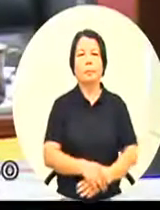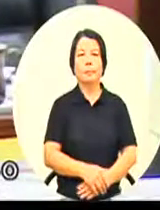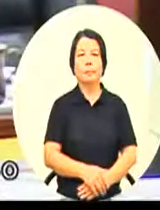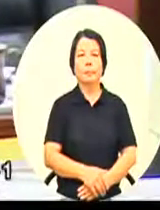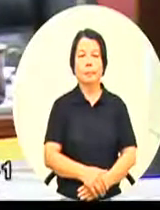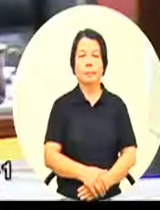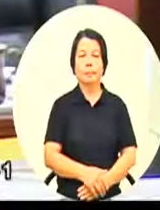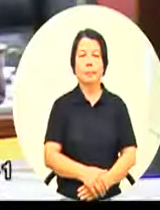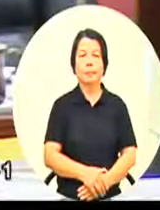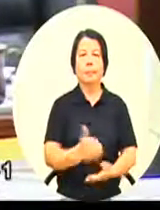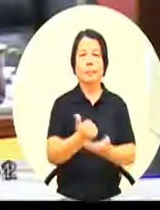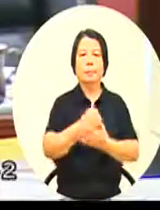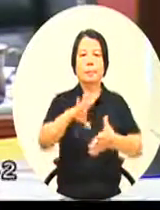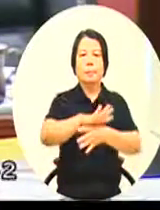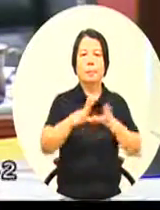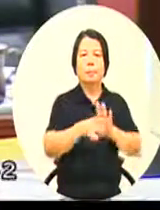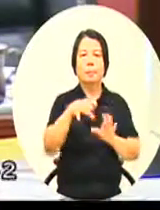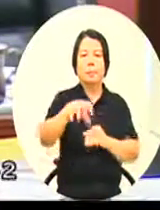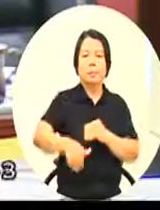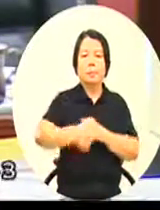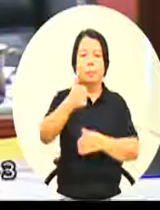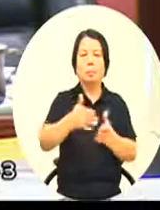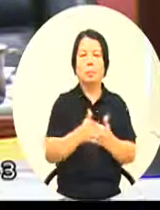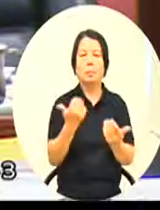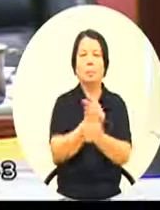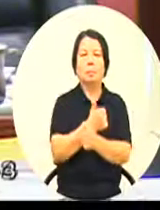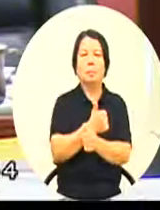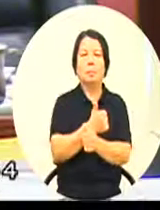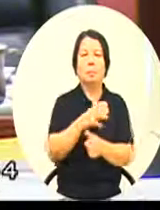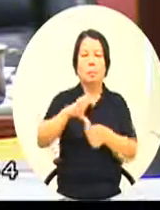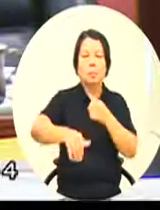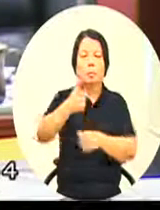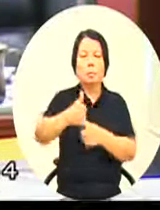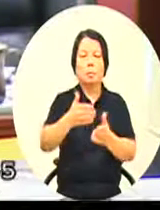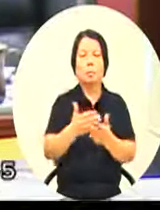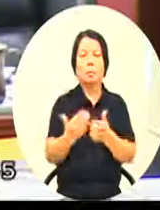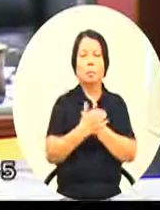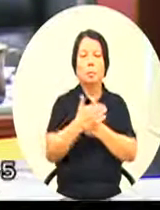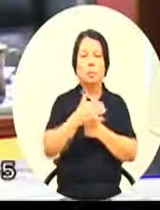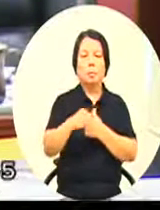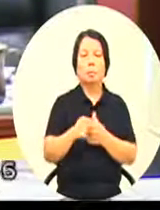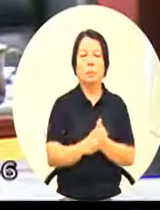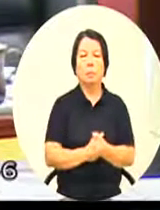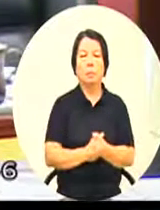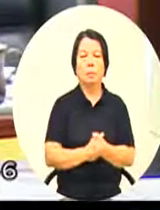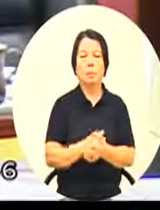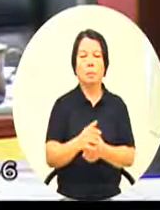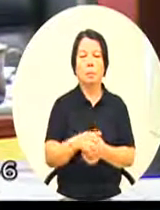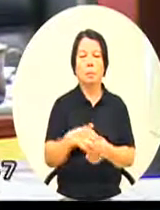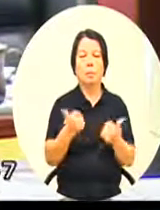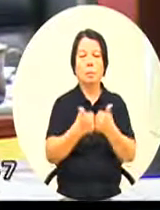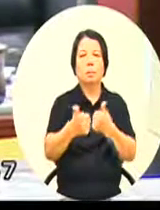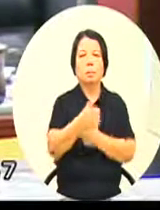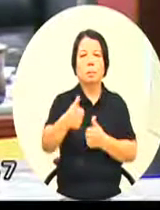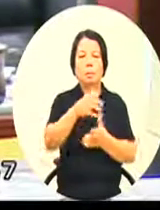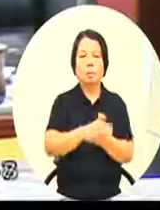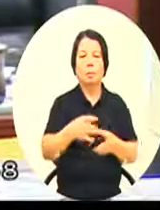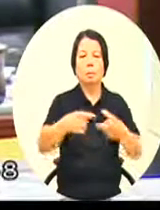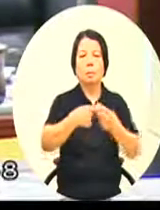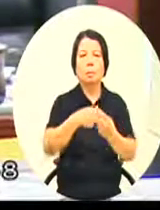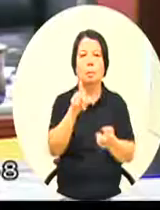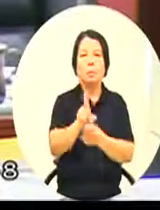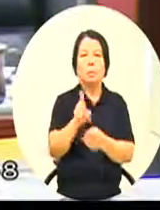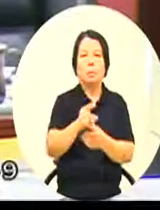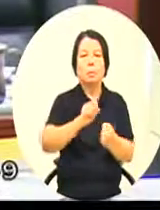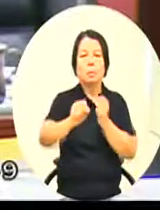那我们请文化局长。代理局长来回答我们关于信宇议员咨询的李克勇图书馆的一